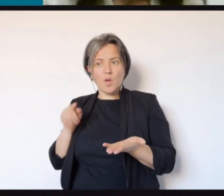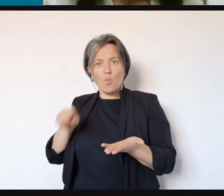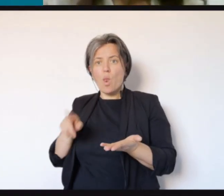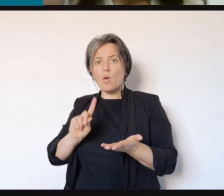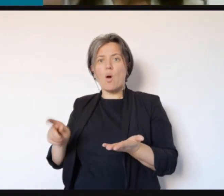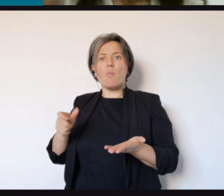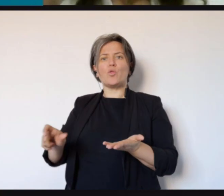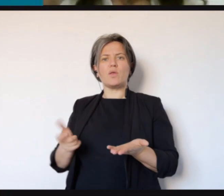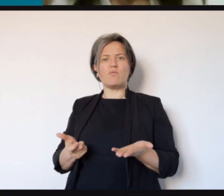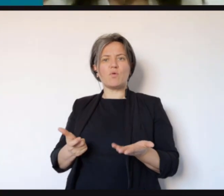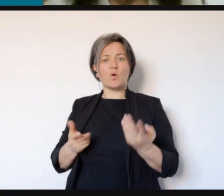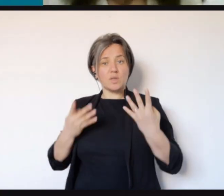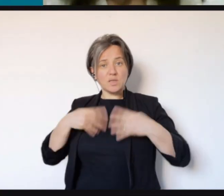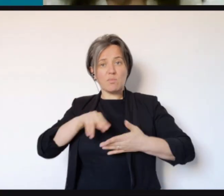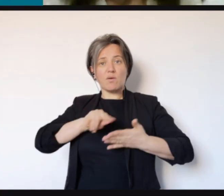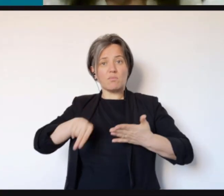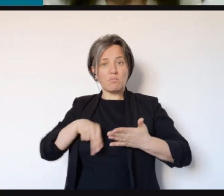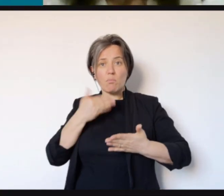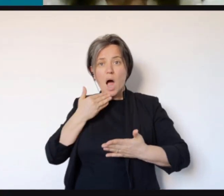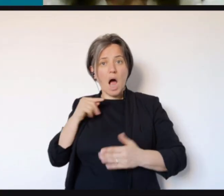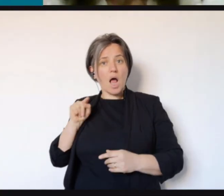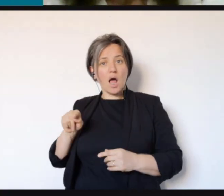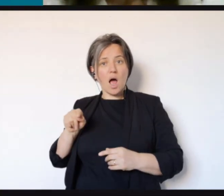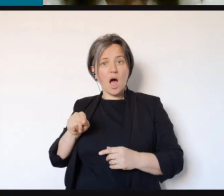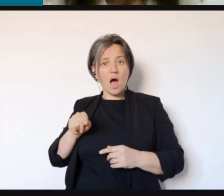E perché non si può fare?